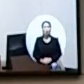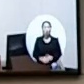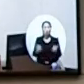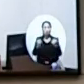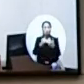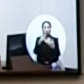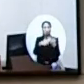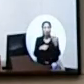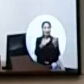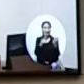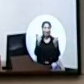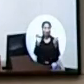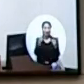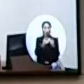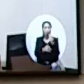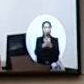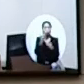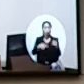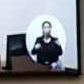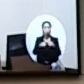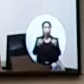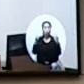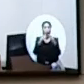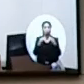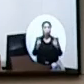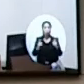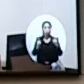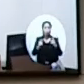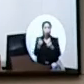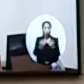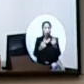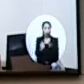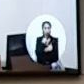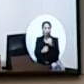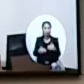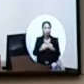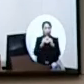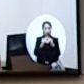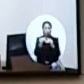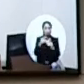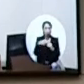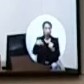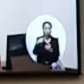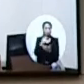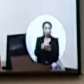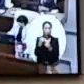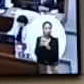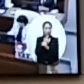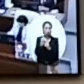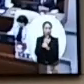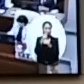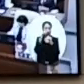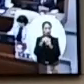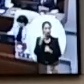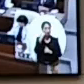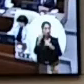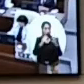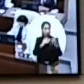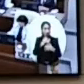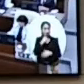의사협정 제20항 안동시 공동주택관리 분쟁조정위원회 설치 및 운영조례 일부 개정조례에 대하여 질의나 토론하시는 분